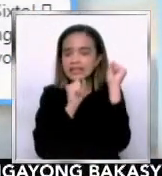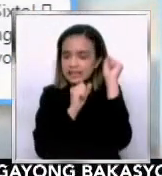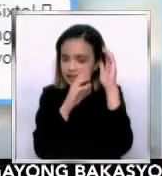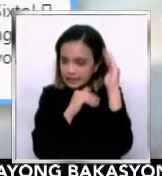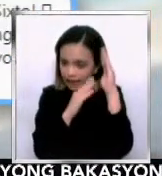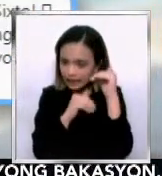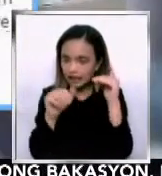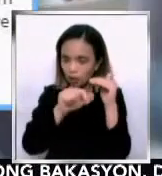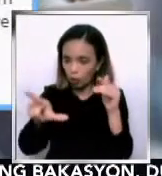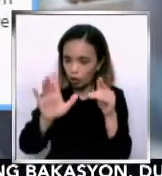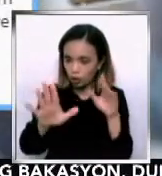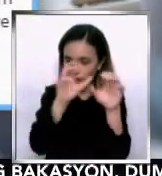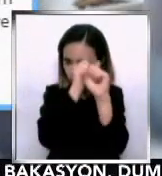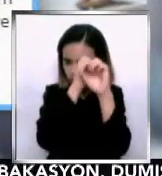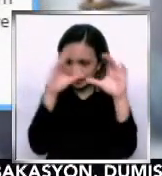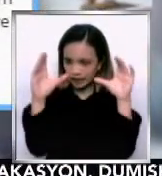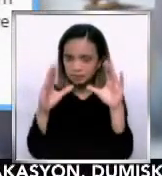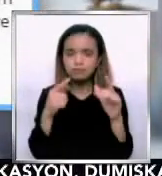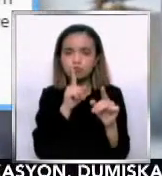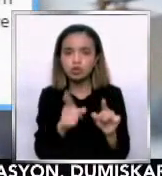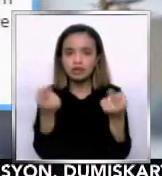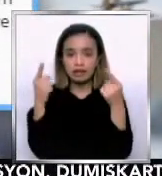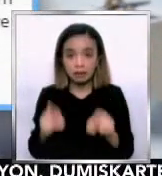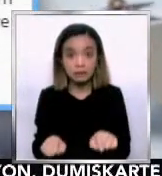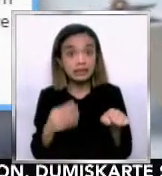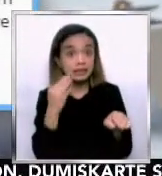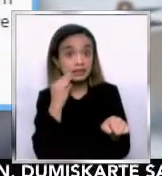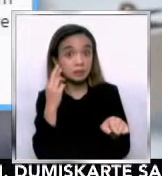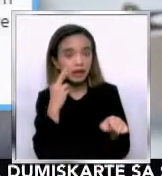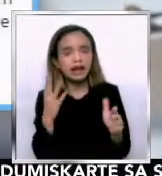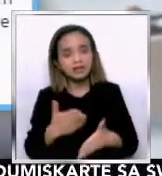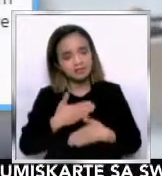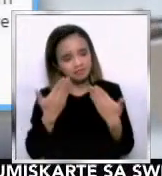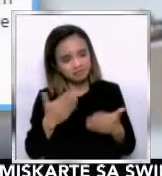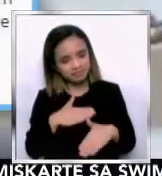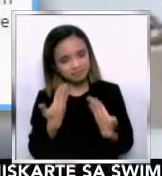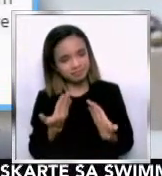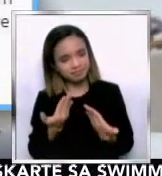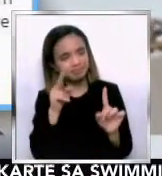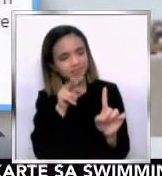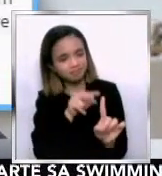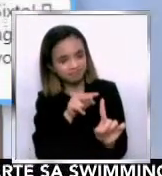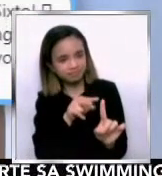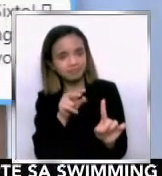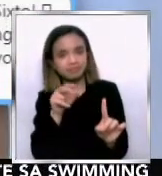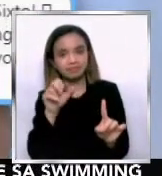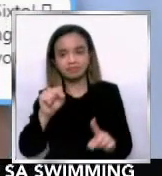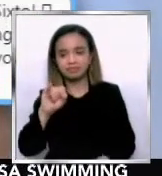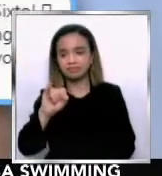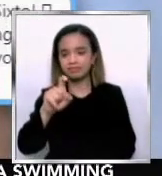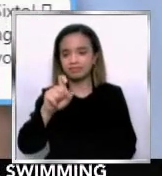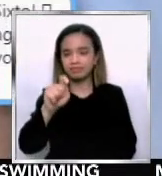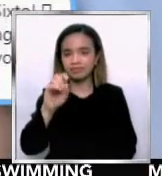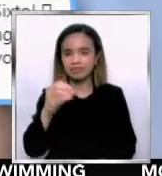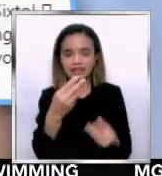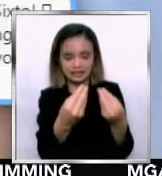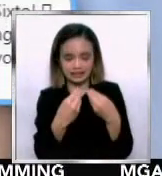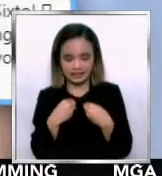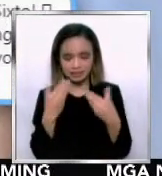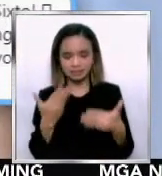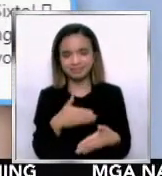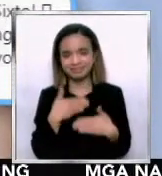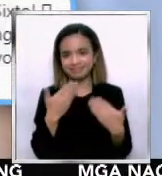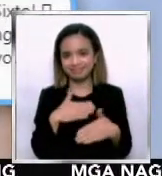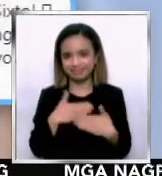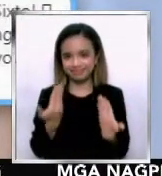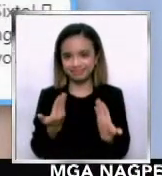ng pangarap ng anak. Si Maria naman, masayang nakikitang lumalaki si Sixto na nagbibigay saya sa kanilang pamilya. May